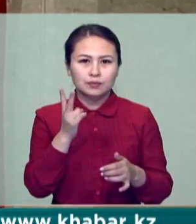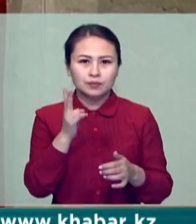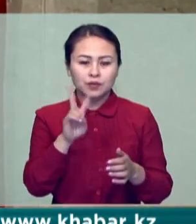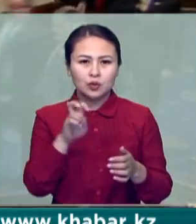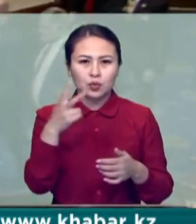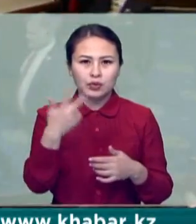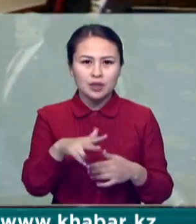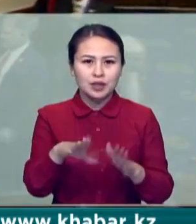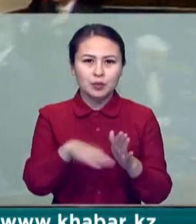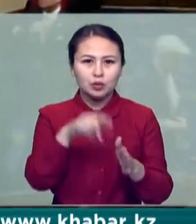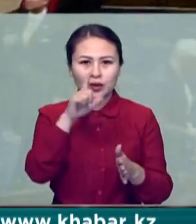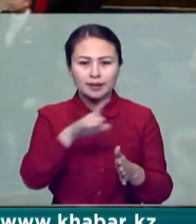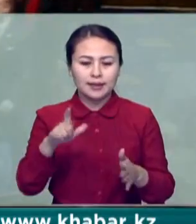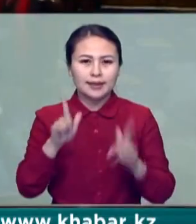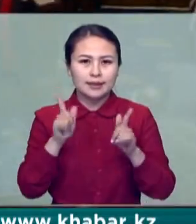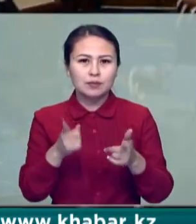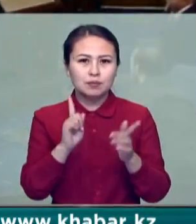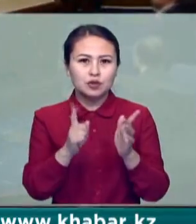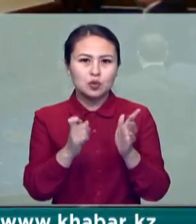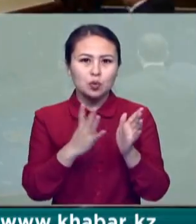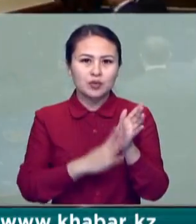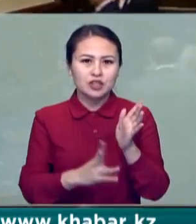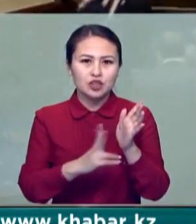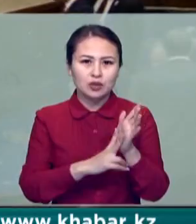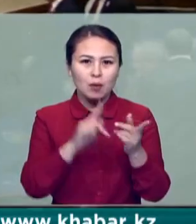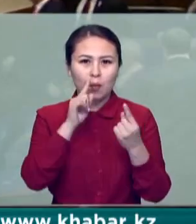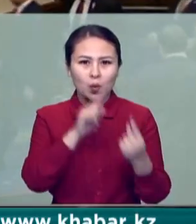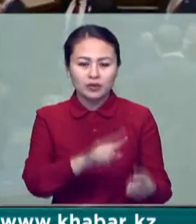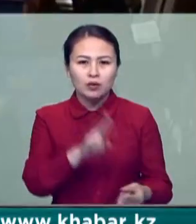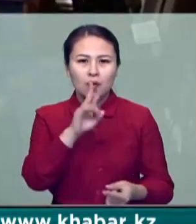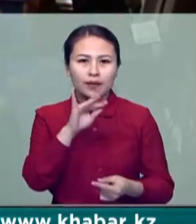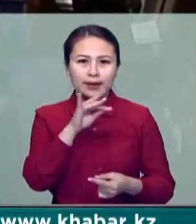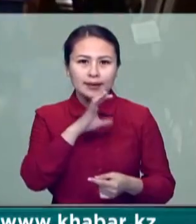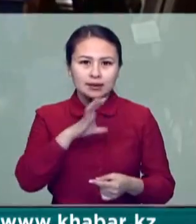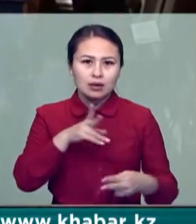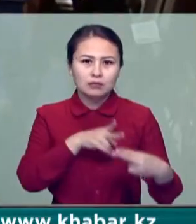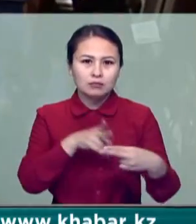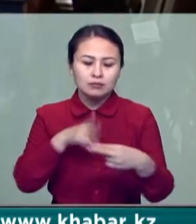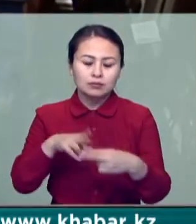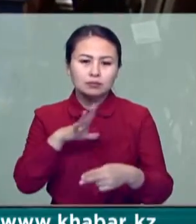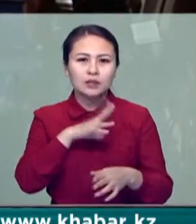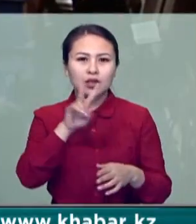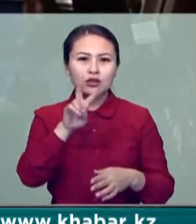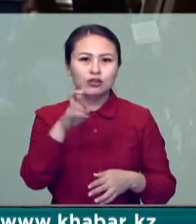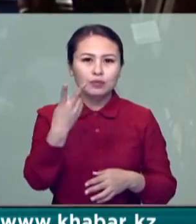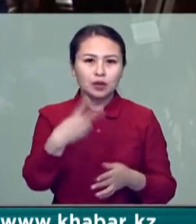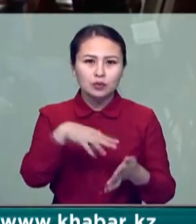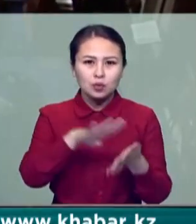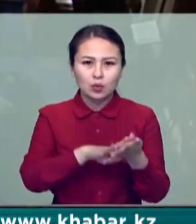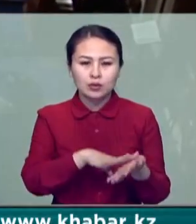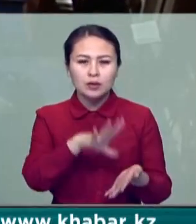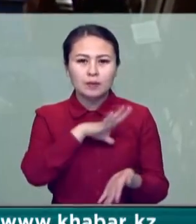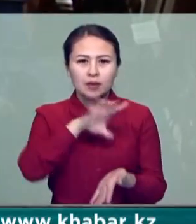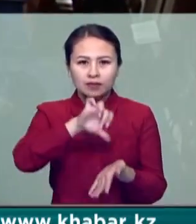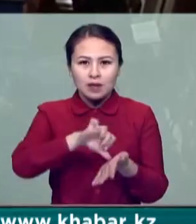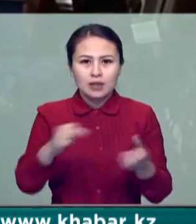уәжбен 230 депутат келісті. 197-сі қарсы шықты. Ал Конгреске кедергі келтірді деген айыпты 229 өкіл